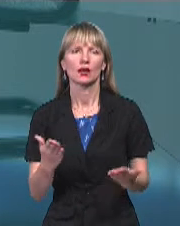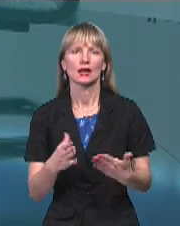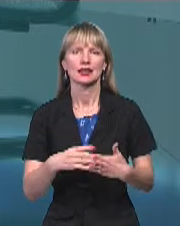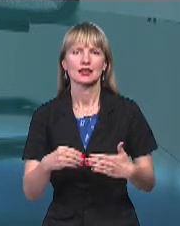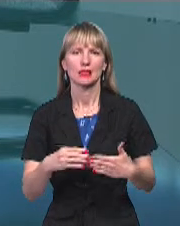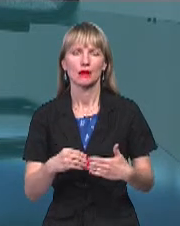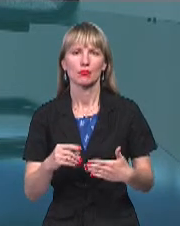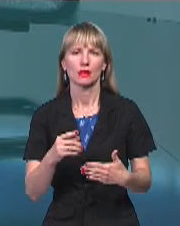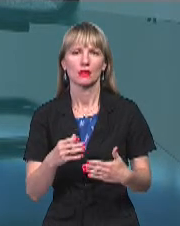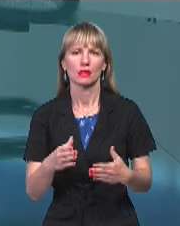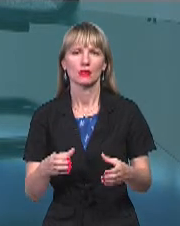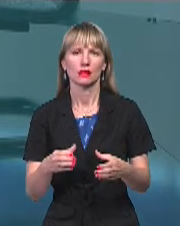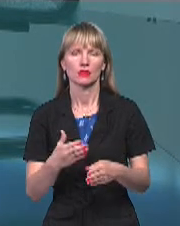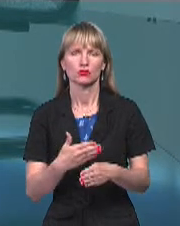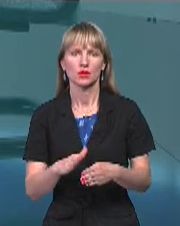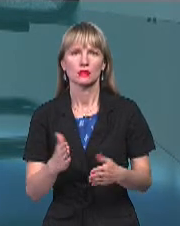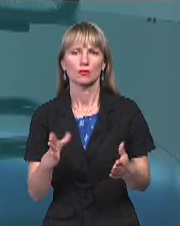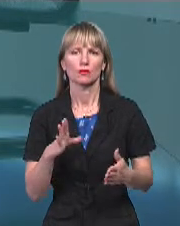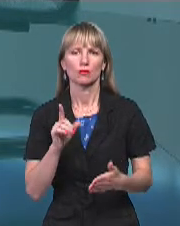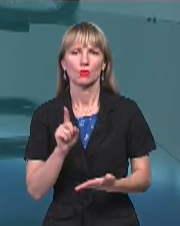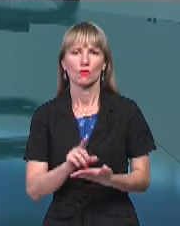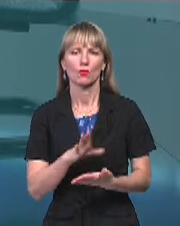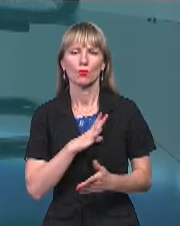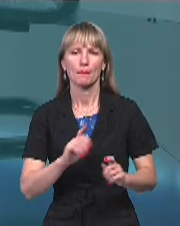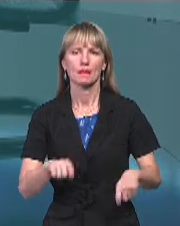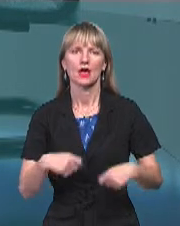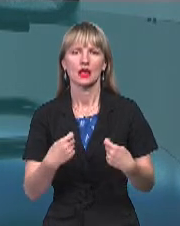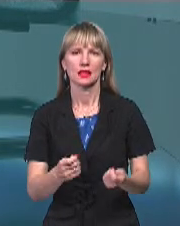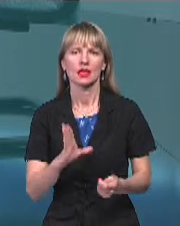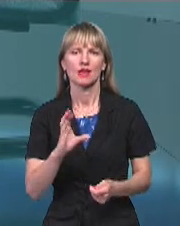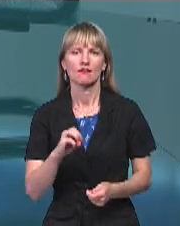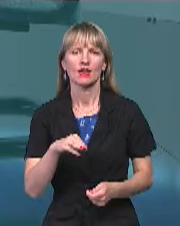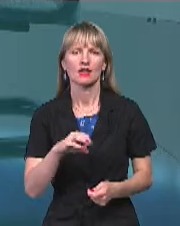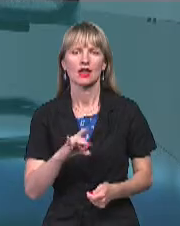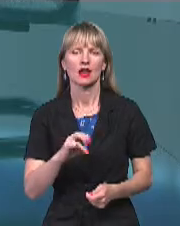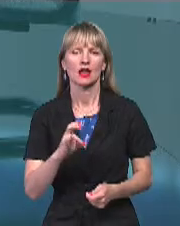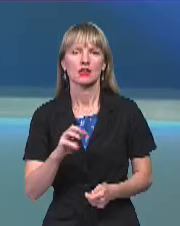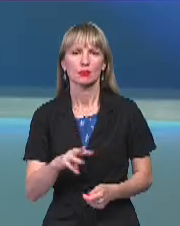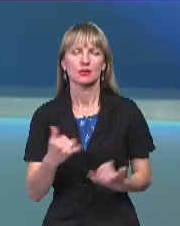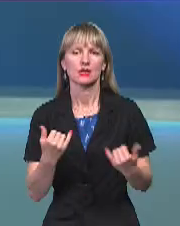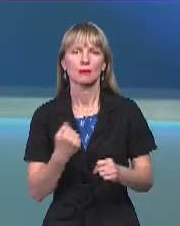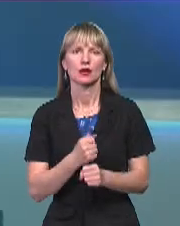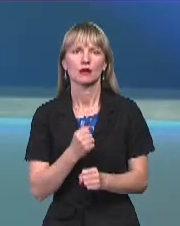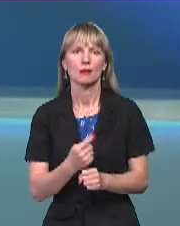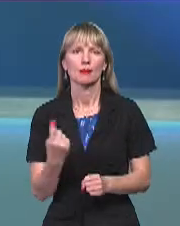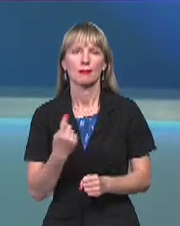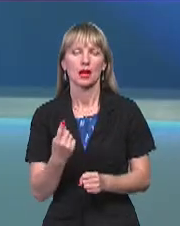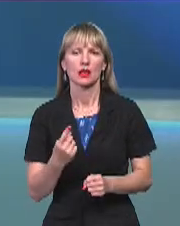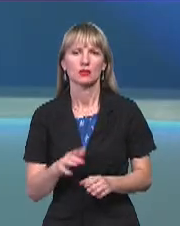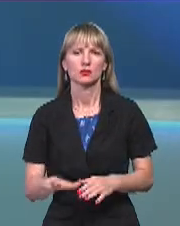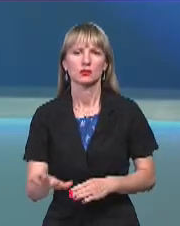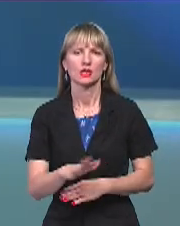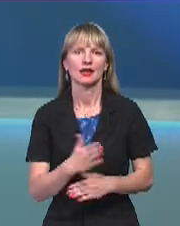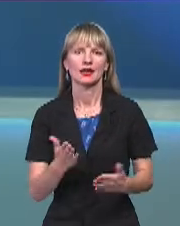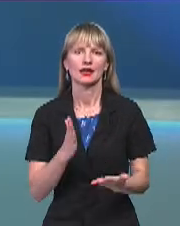ділянки землі повинні були передати ветеранам? Ну, зараз ми розробляємо перший масив,